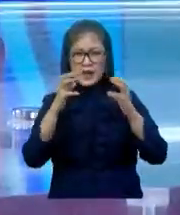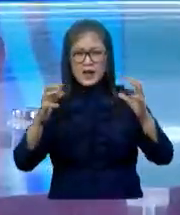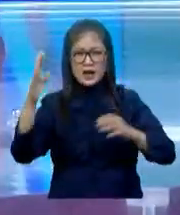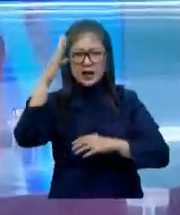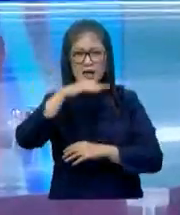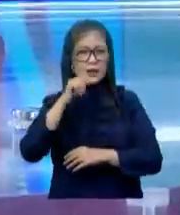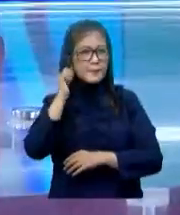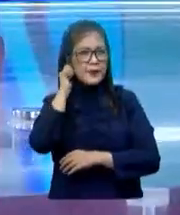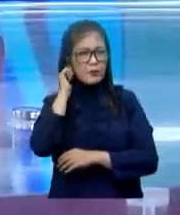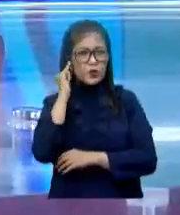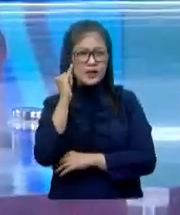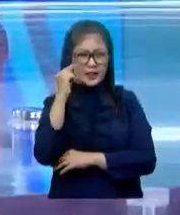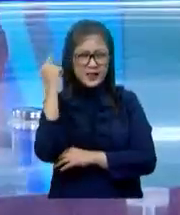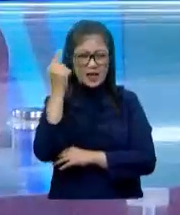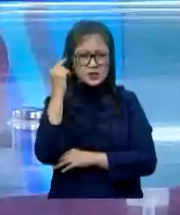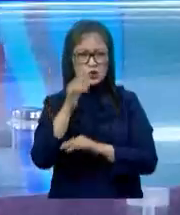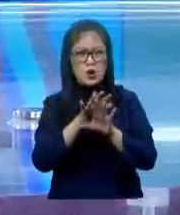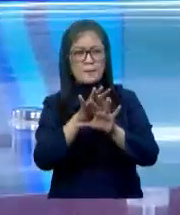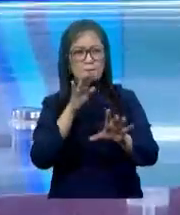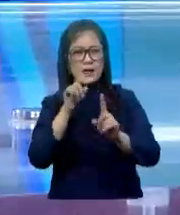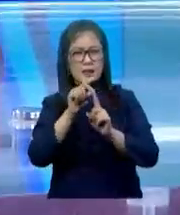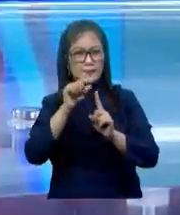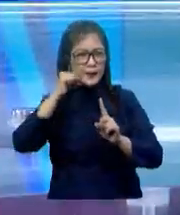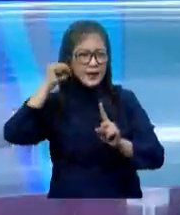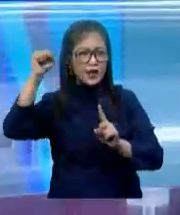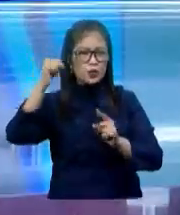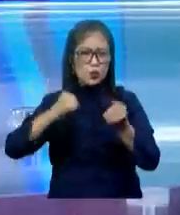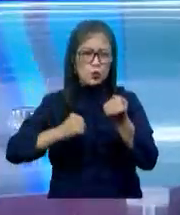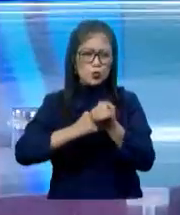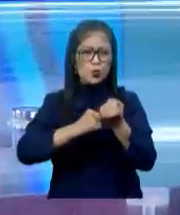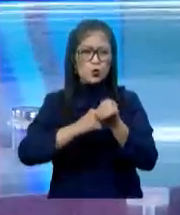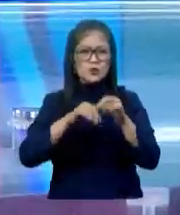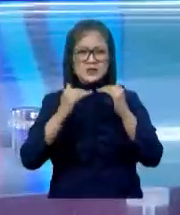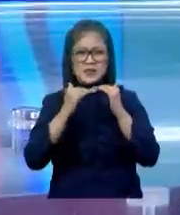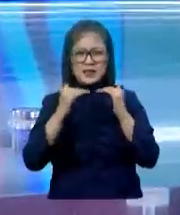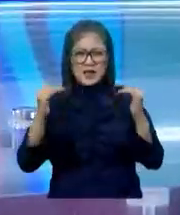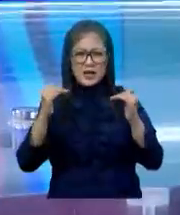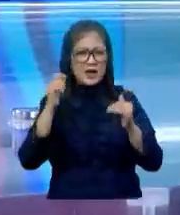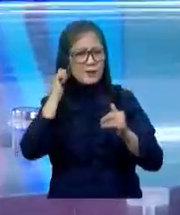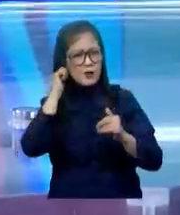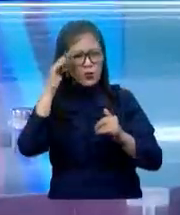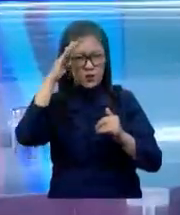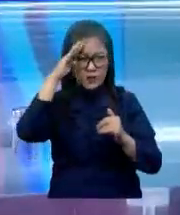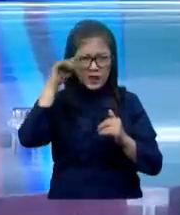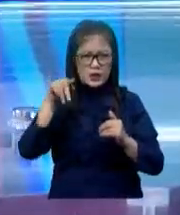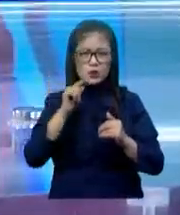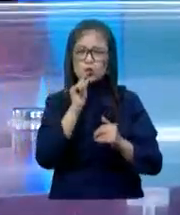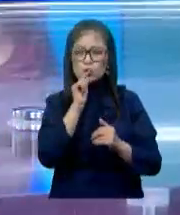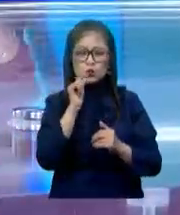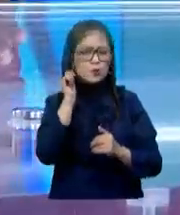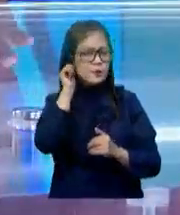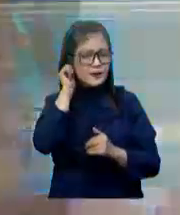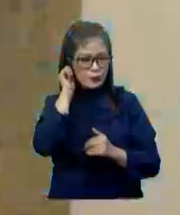internasional partai perindo menyatakan dukungannya terhadap kesetaraan gender pada kaum perempuan